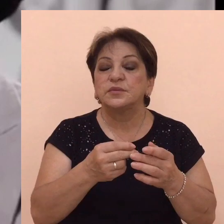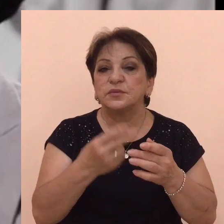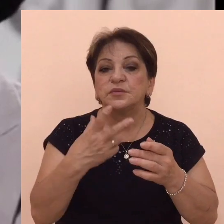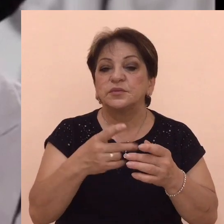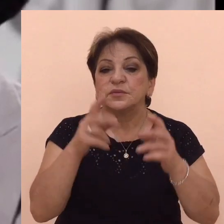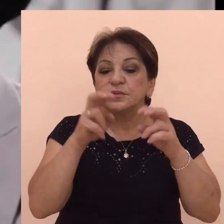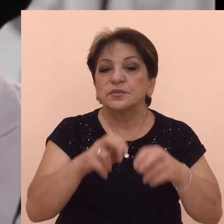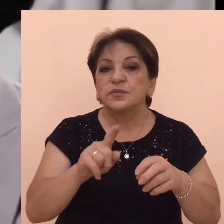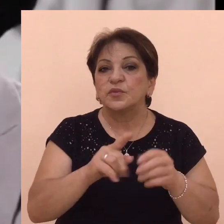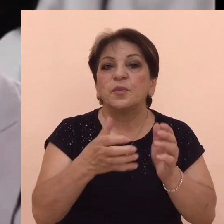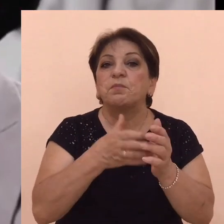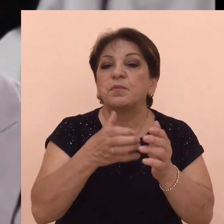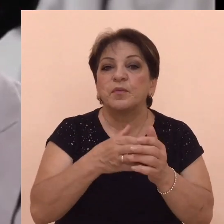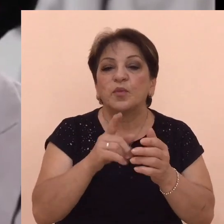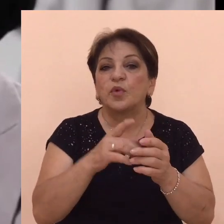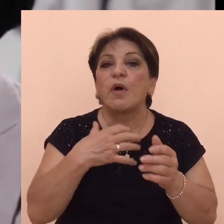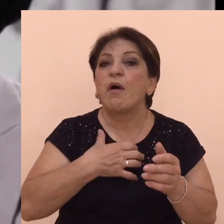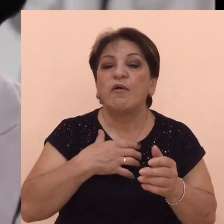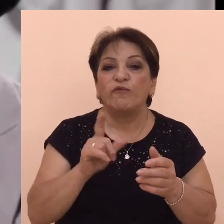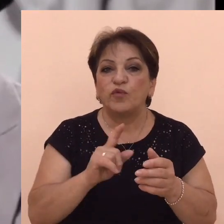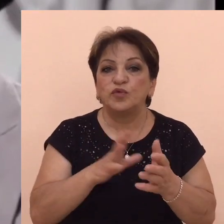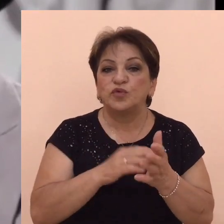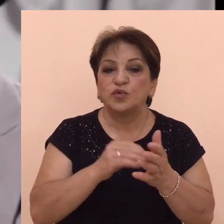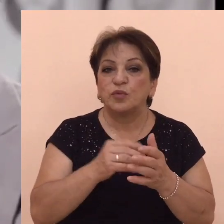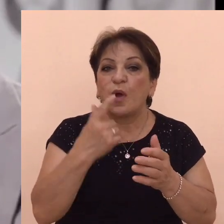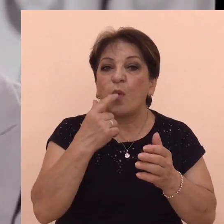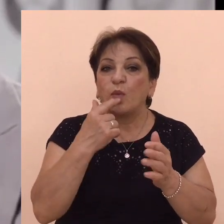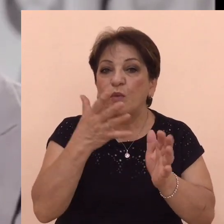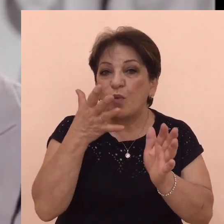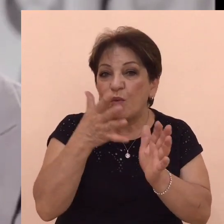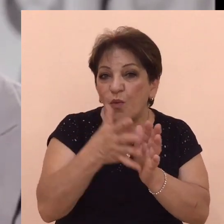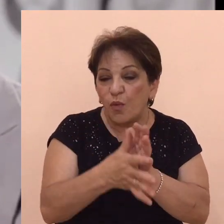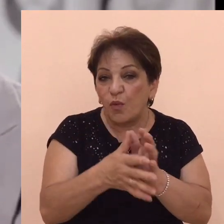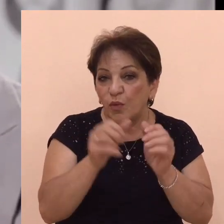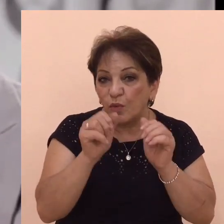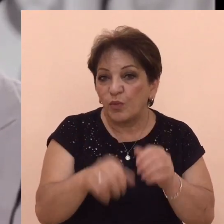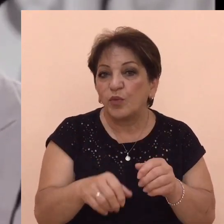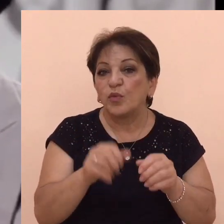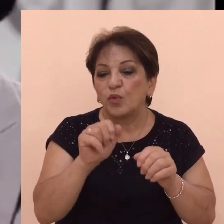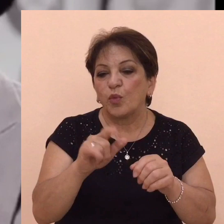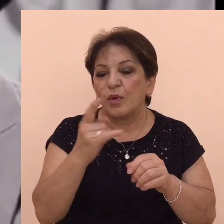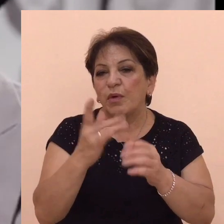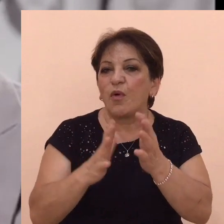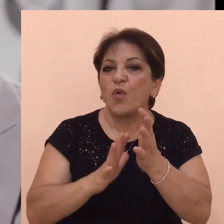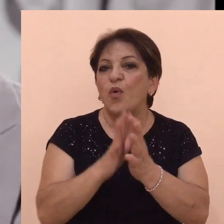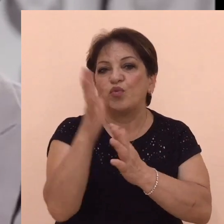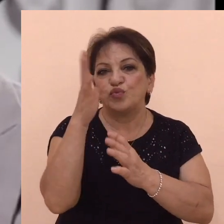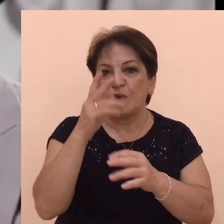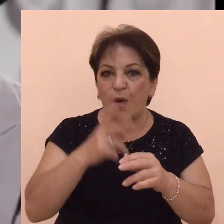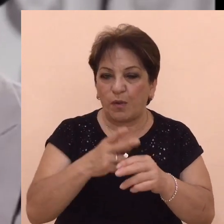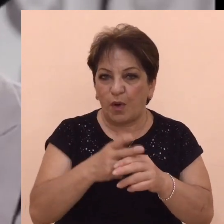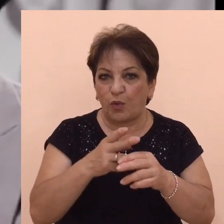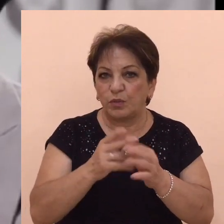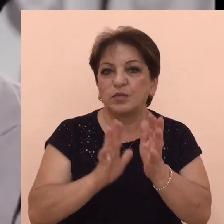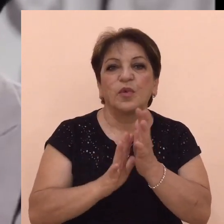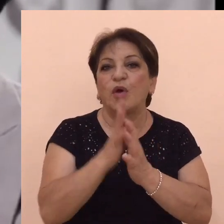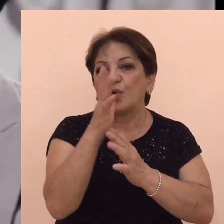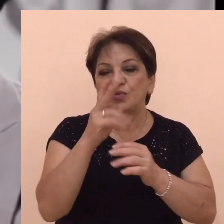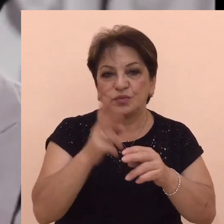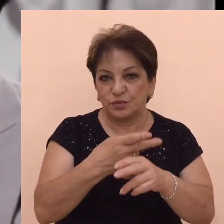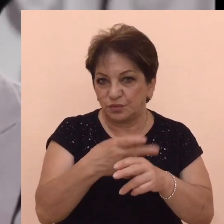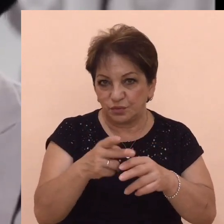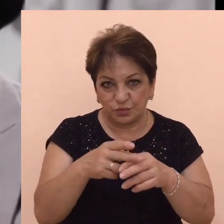որ սակավարունությունը խորանալու դեպքում կարող է երեխայի աճի խանգարման պատճառ հանդիսանալ, ինչպես